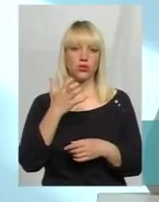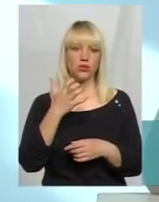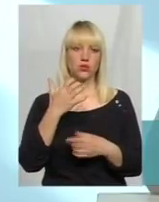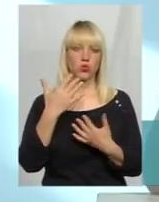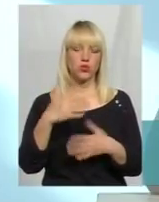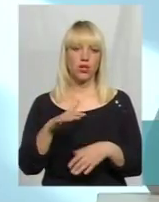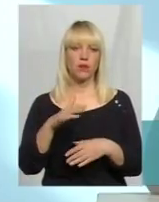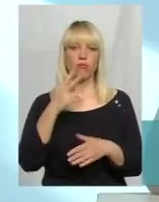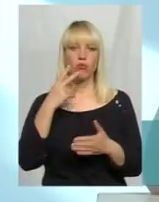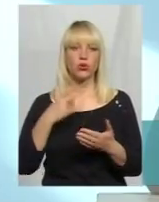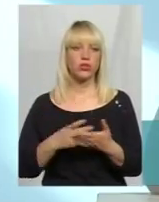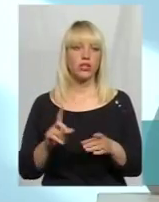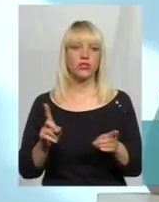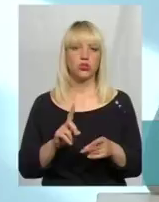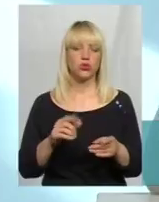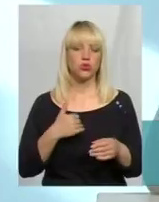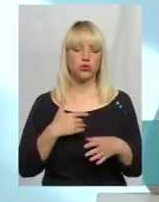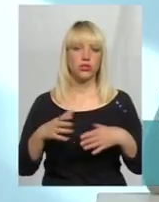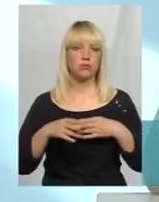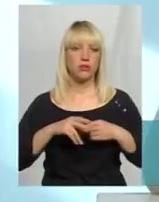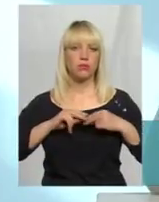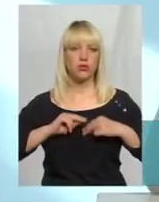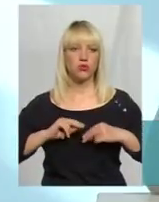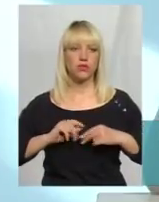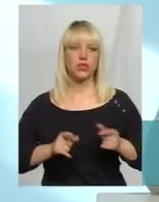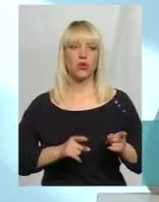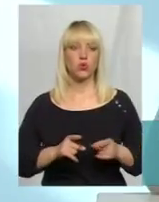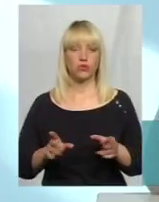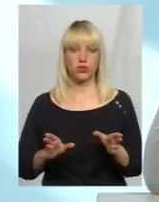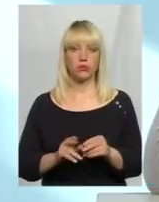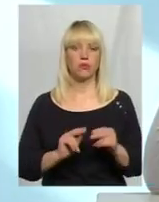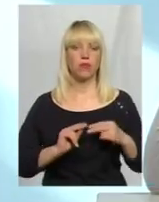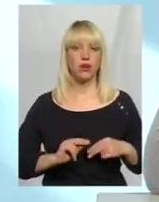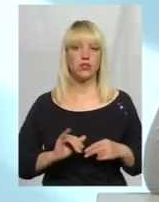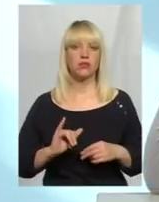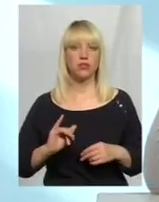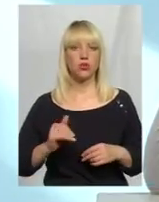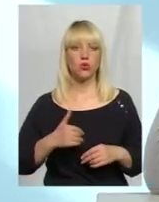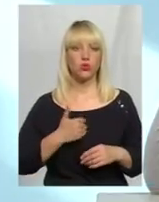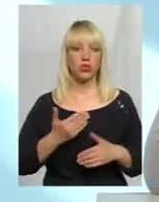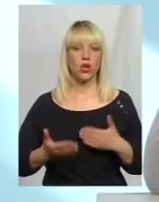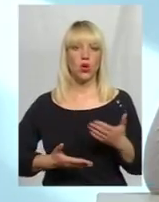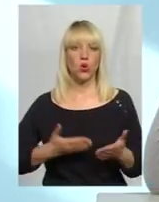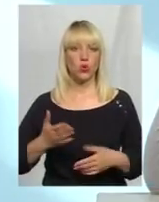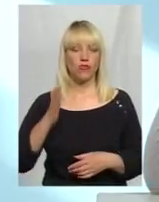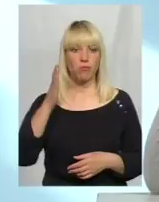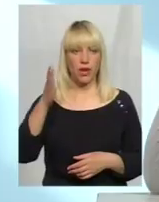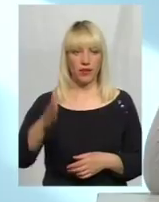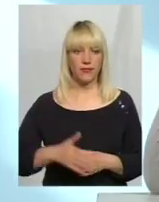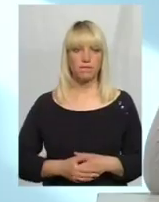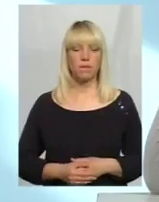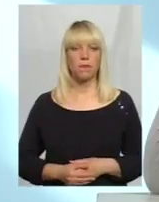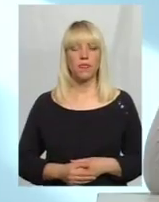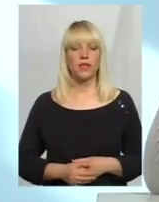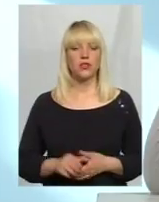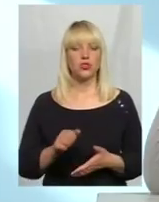якби показали, що вони хочуть співпрацювати, що вони готові до співпраці, і вони хочуть рухатися вперед. До речі, з